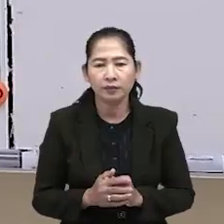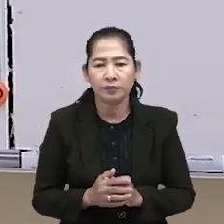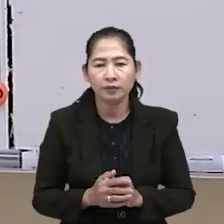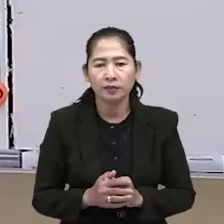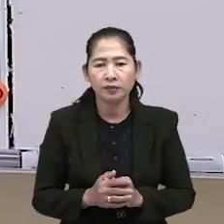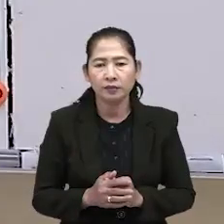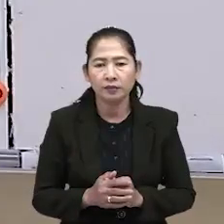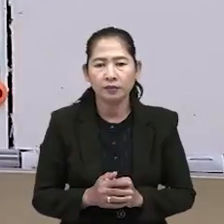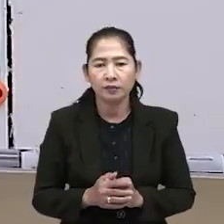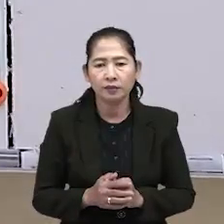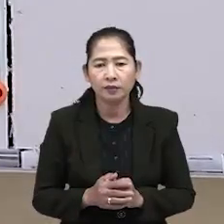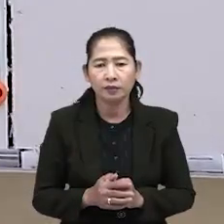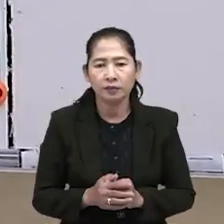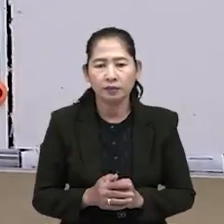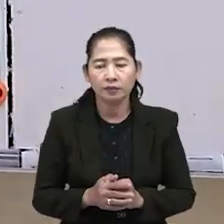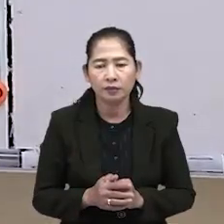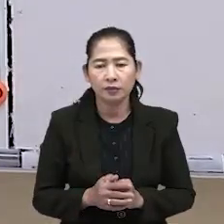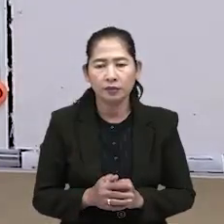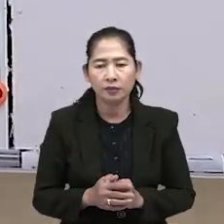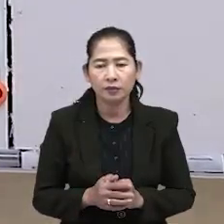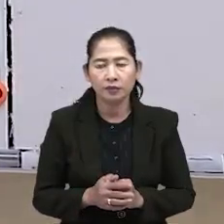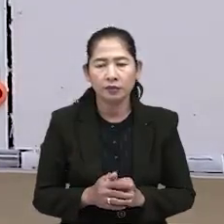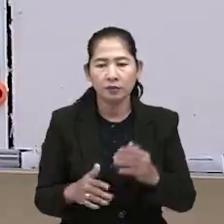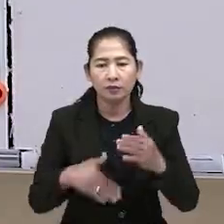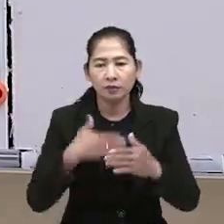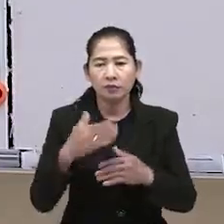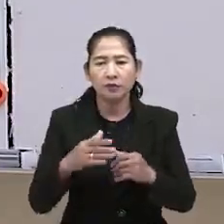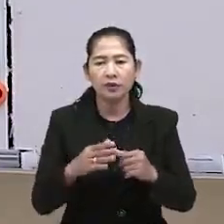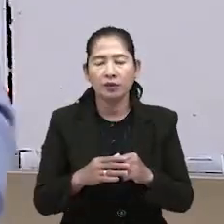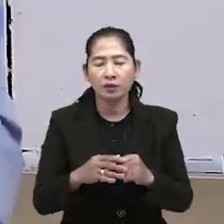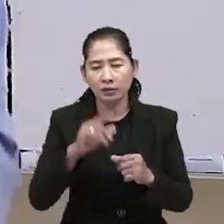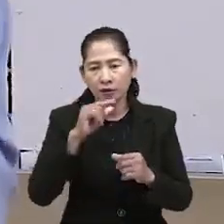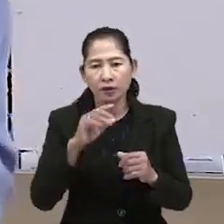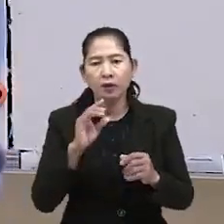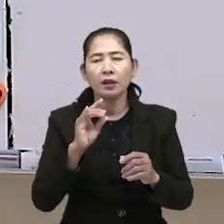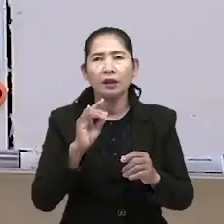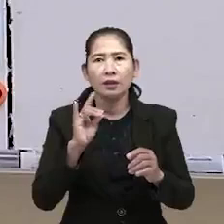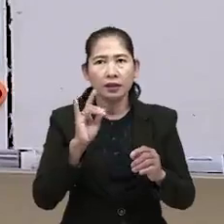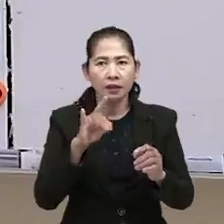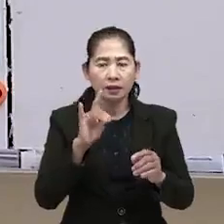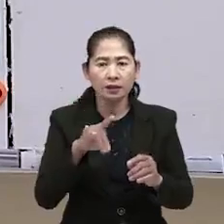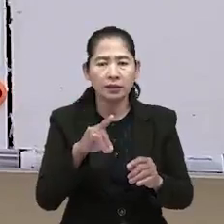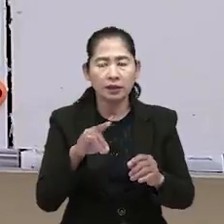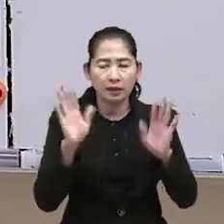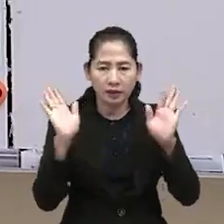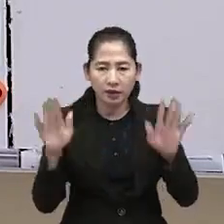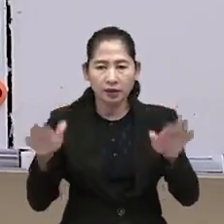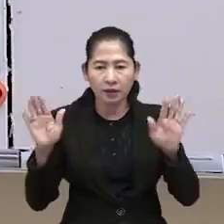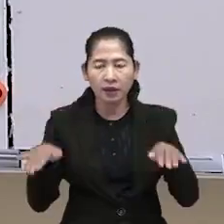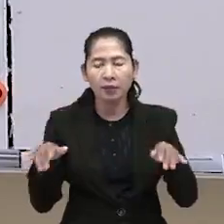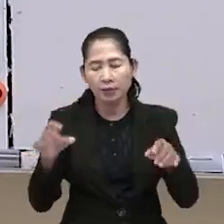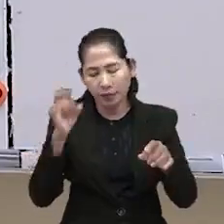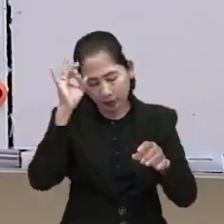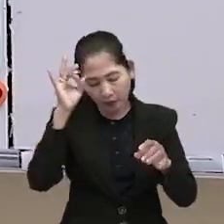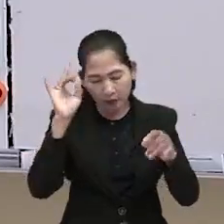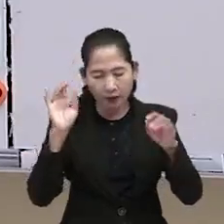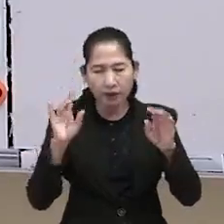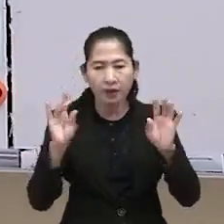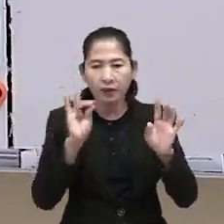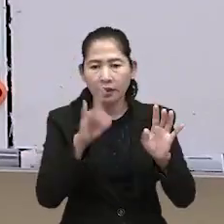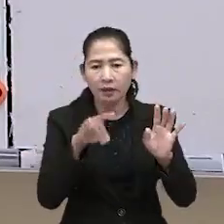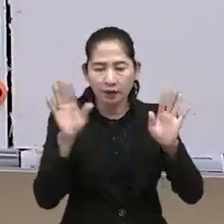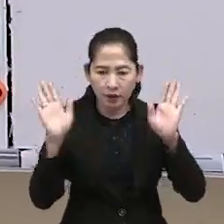យើងអាចផ្គុំគ្នាចូលតែម្ដងទៅចាហើយបន្តទៀតបើសិនជានិយាយអំពីសត្វស្លាប់បើកូនចង់និយាយពណ៌នេះពីសត្វស្លាប់ត្រូវមានអីកូ